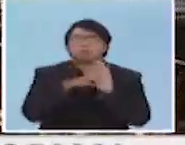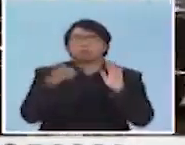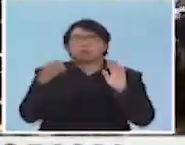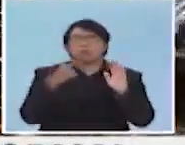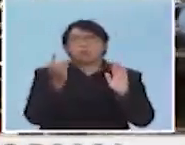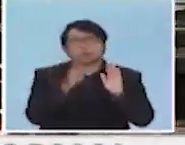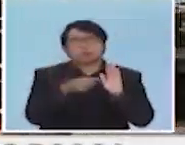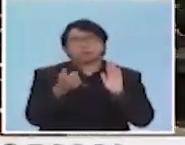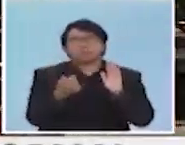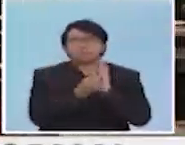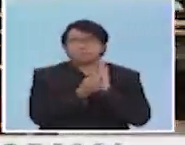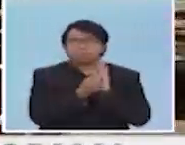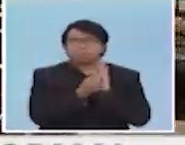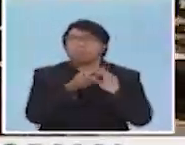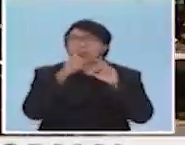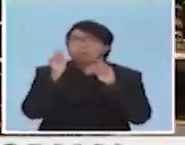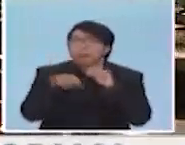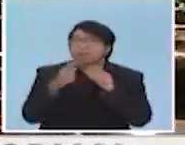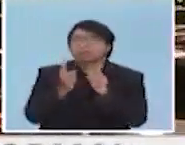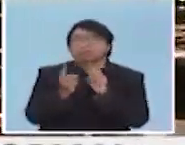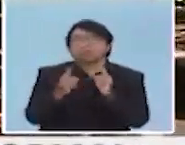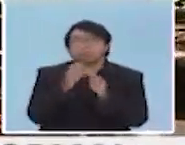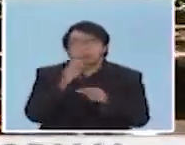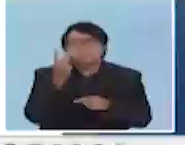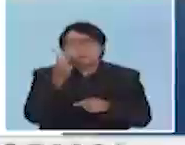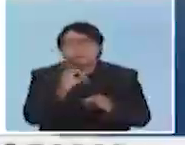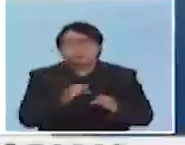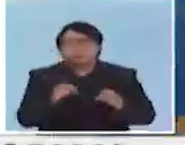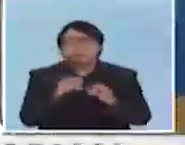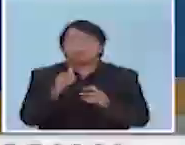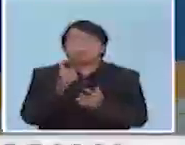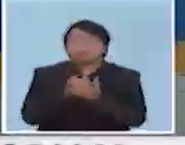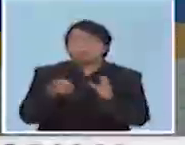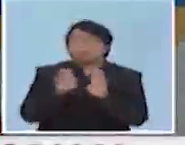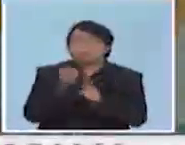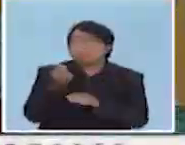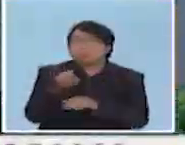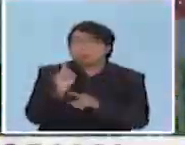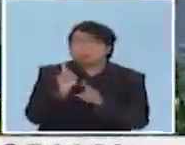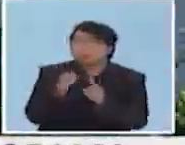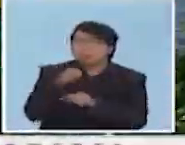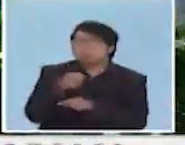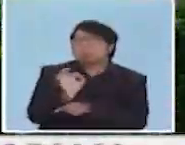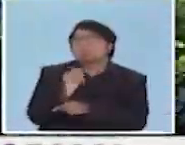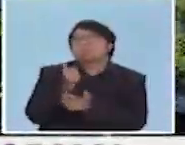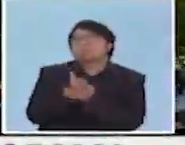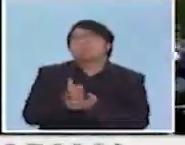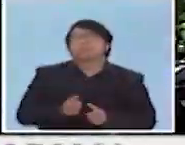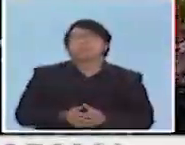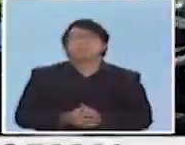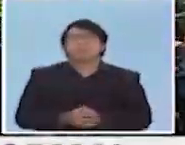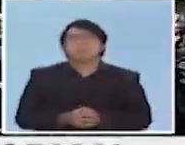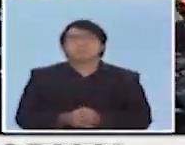seperti mengenakan masker dan menjaga kebersihan. Hingga kini belum ada kepastian penutupan pasar atas kejadian ini.